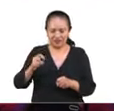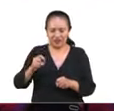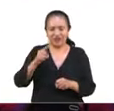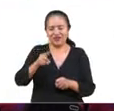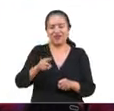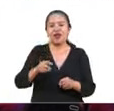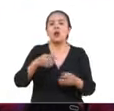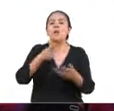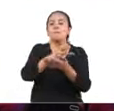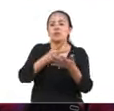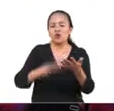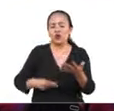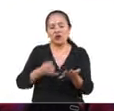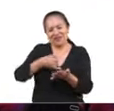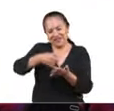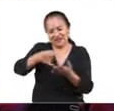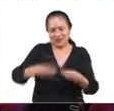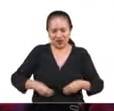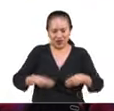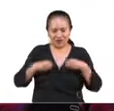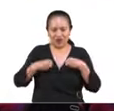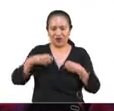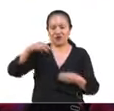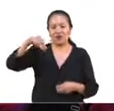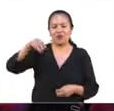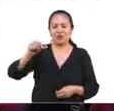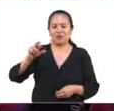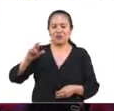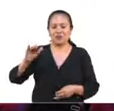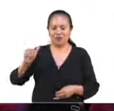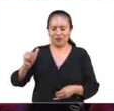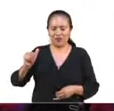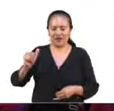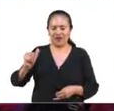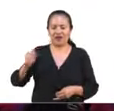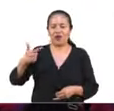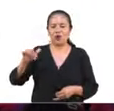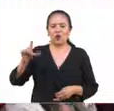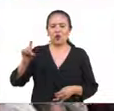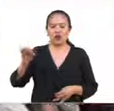programa Sembrando Vida. Recibamos a María Guadalupe Gómez Moreno.